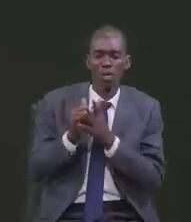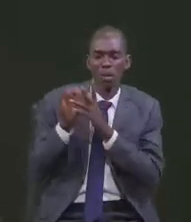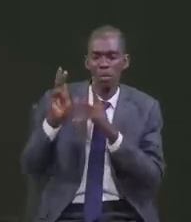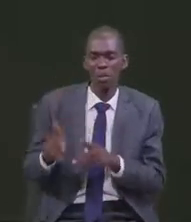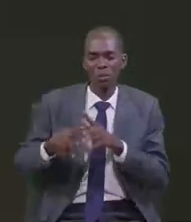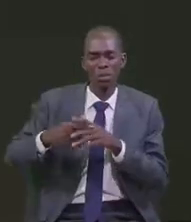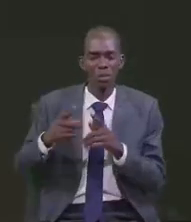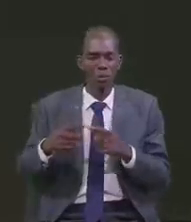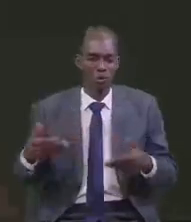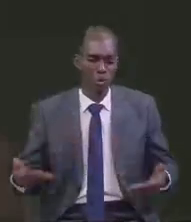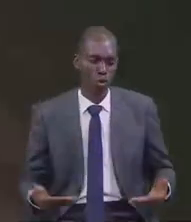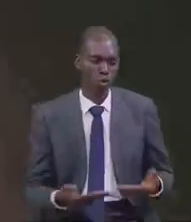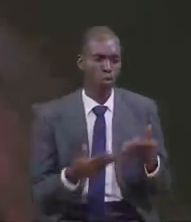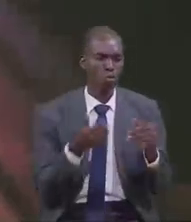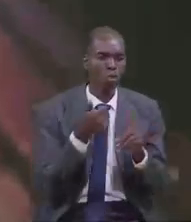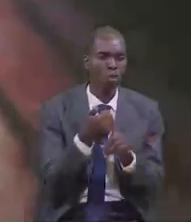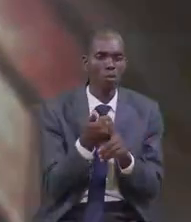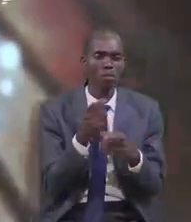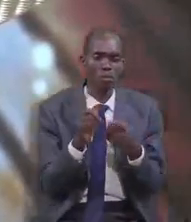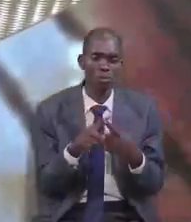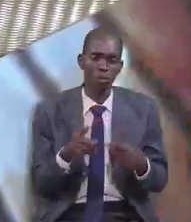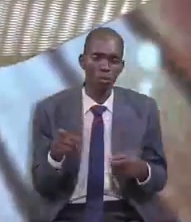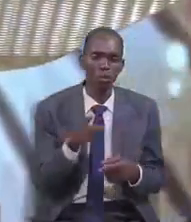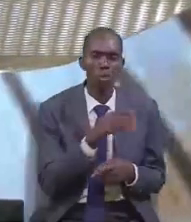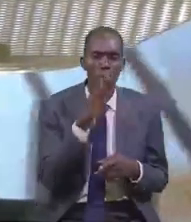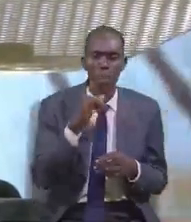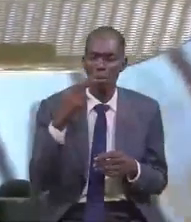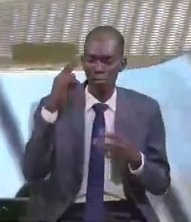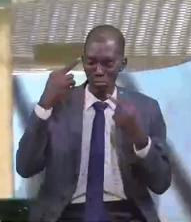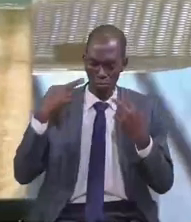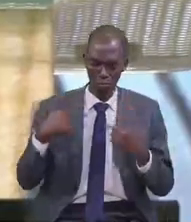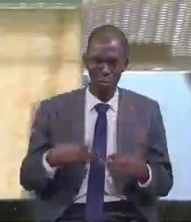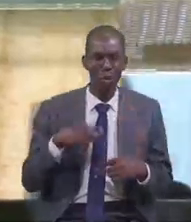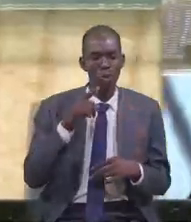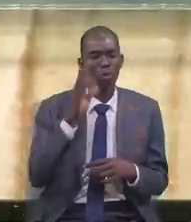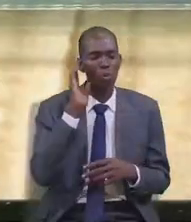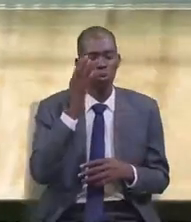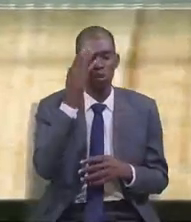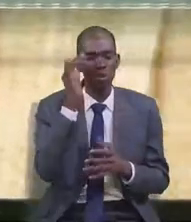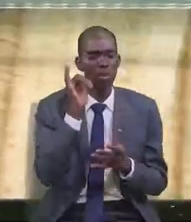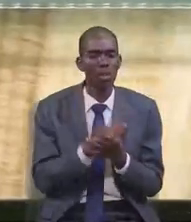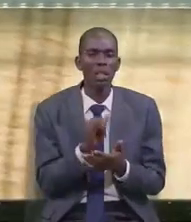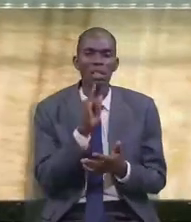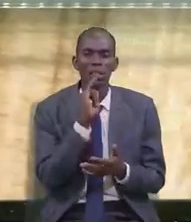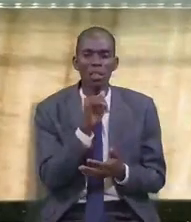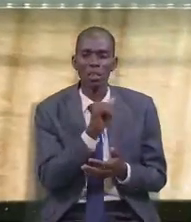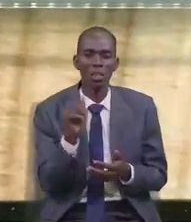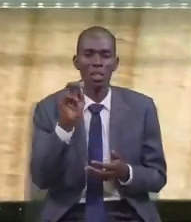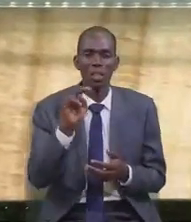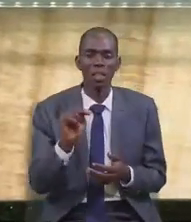vous. Par son aspect, vous saurez que voici un Nazaréen. La même chose, si tu dis que